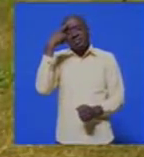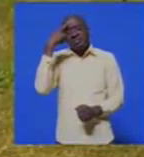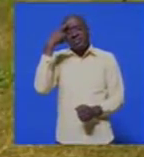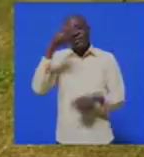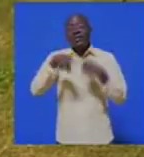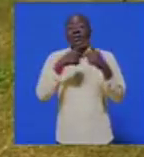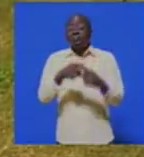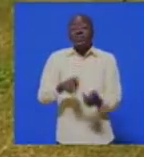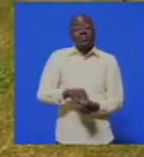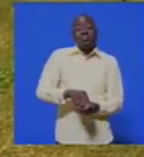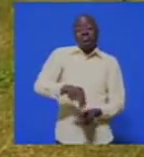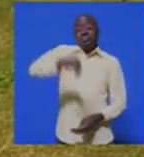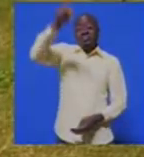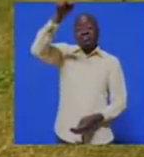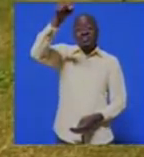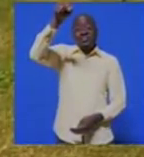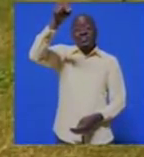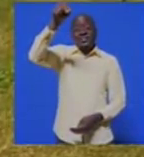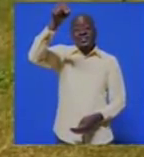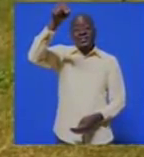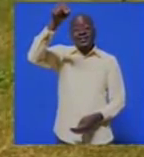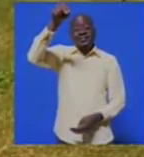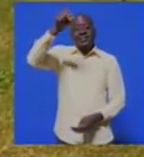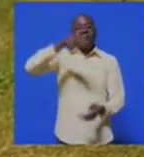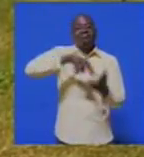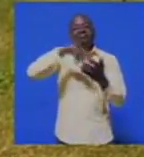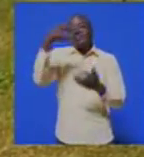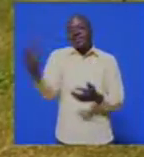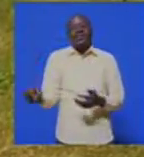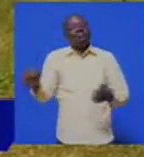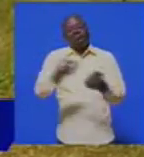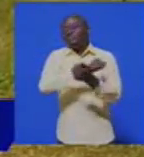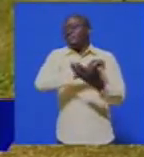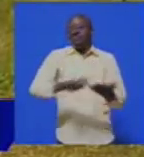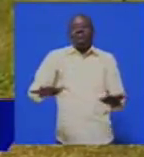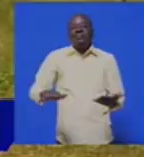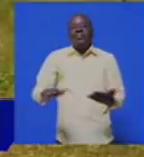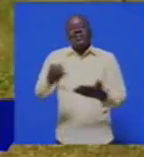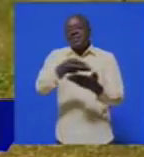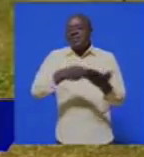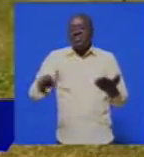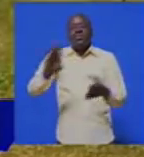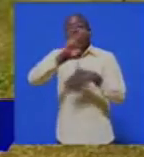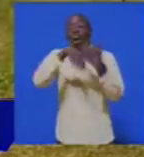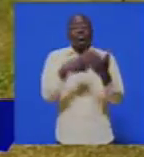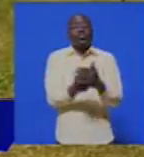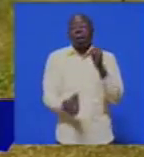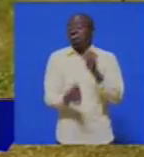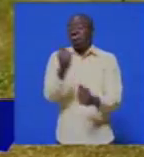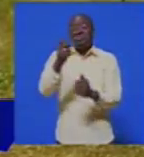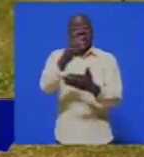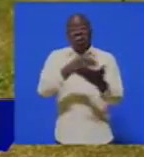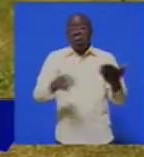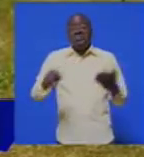haut, les mangues qui tombent à terre se dégradent. Presque la moitié, ou bien deux fois plus que la moitié se dégrade.